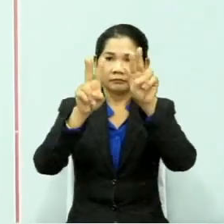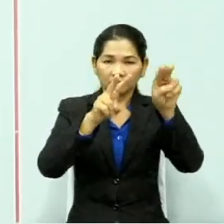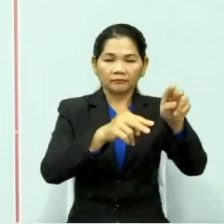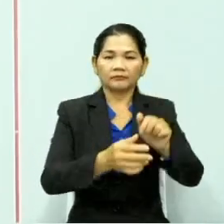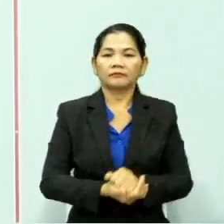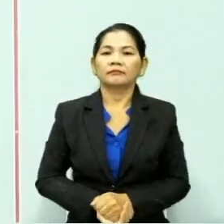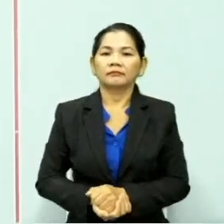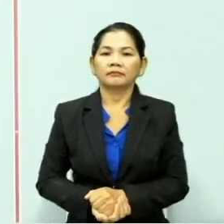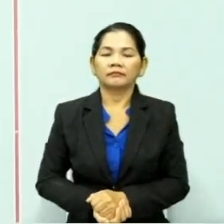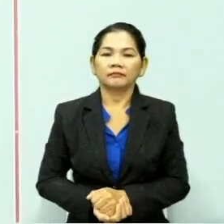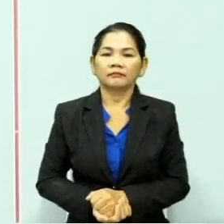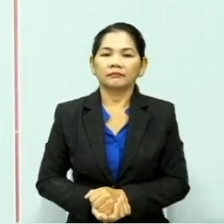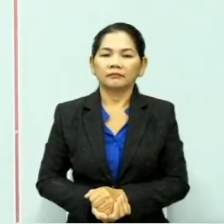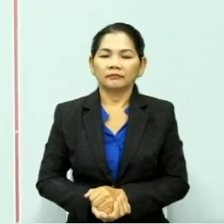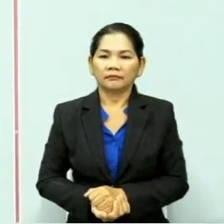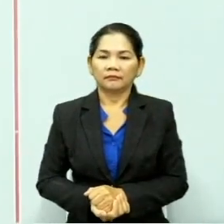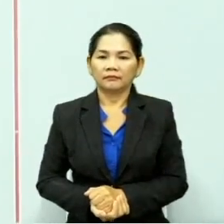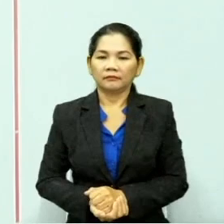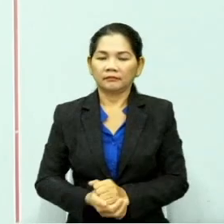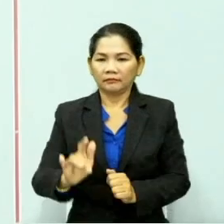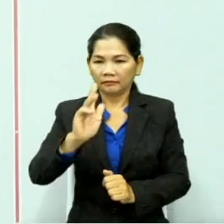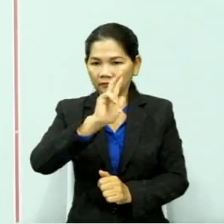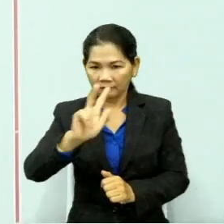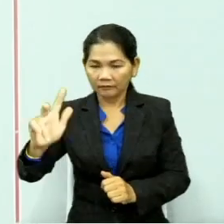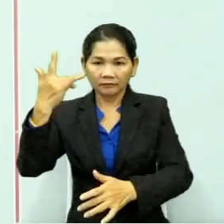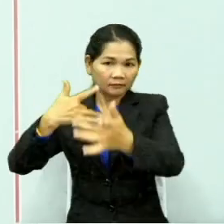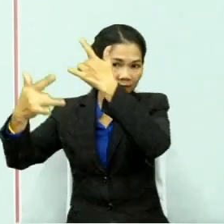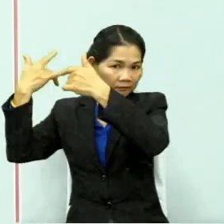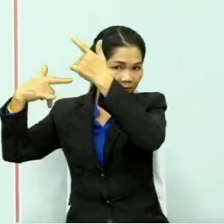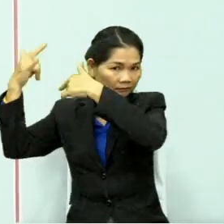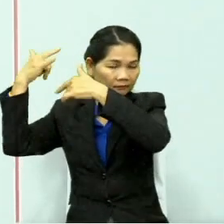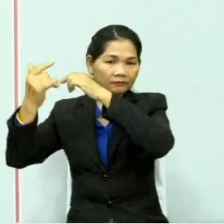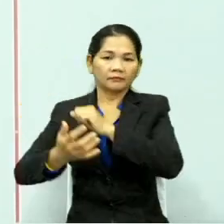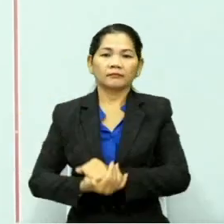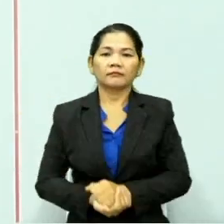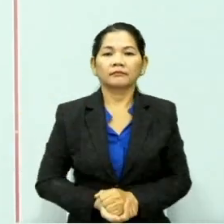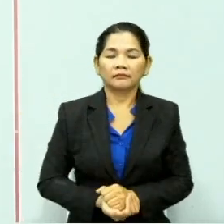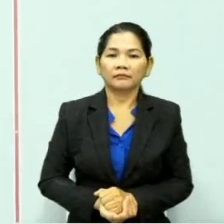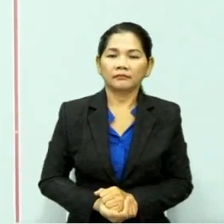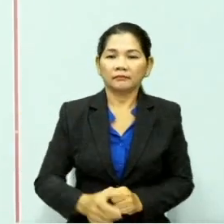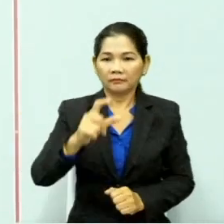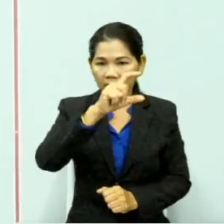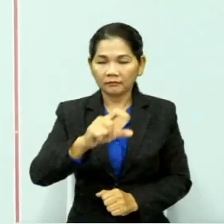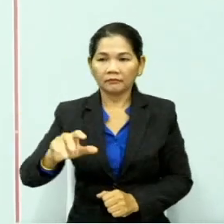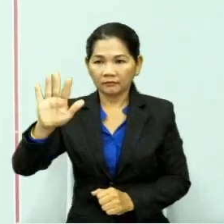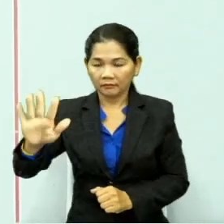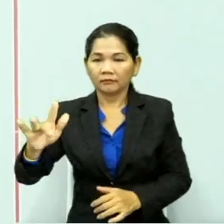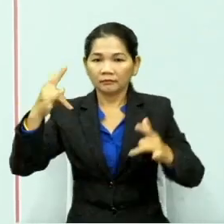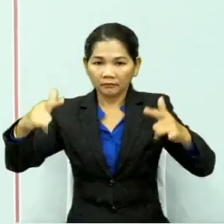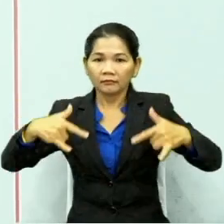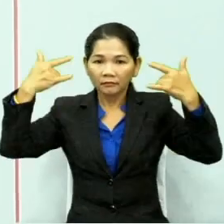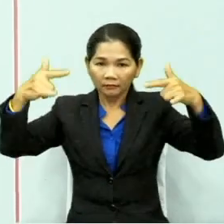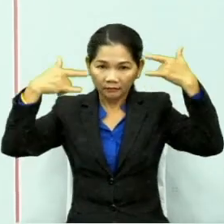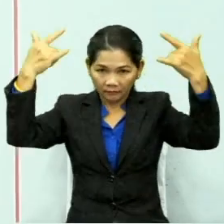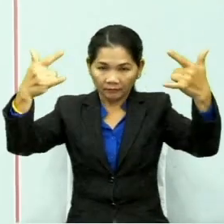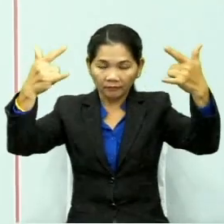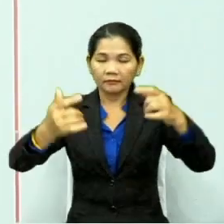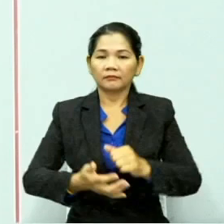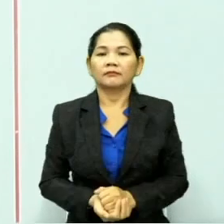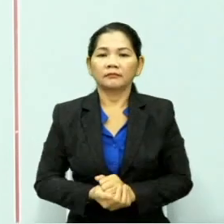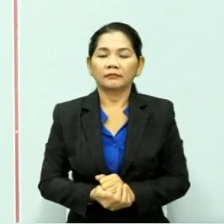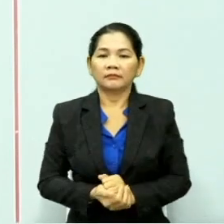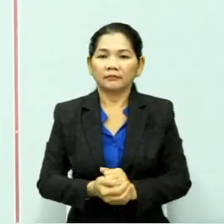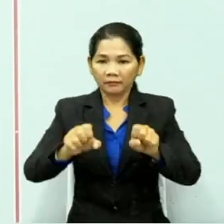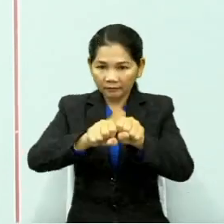cho bộ ràn pra sát ông cô bố vô